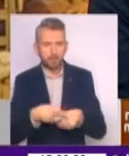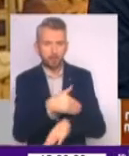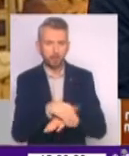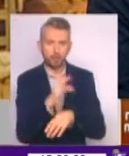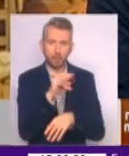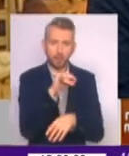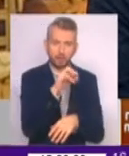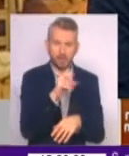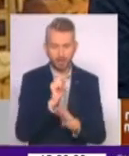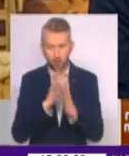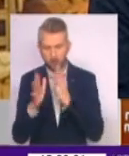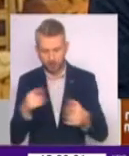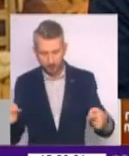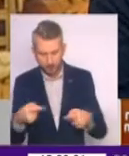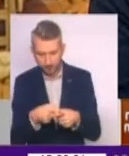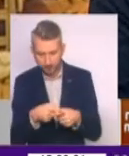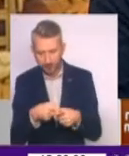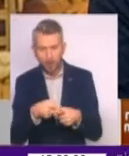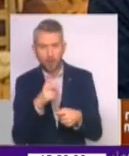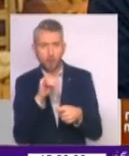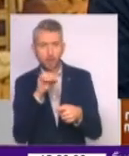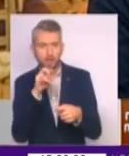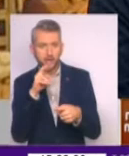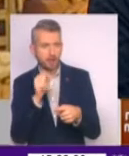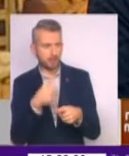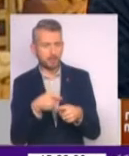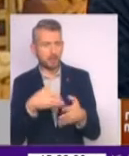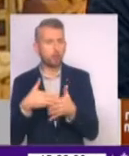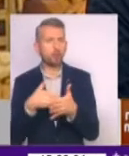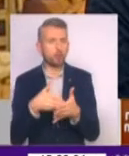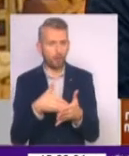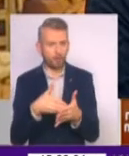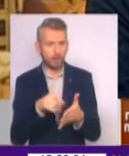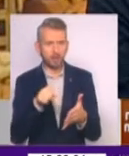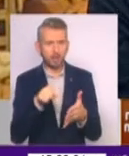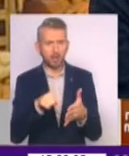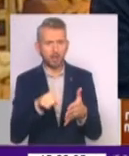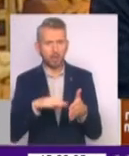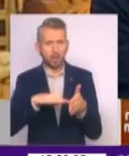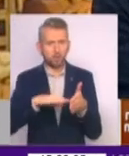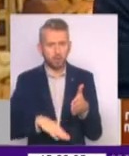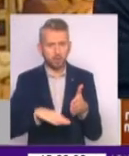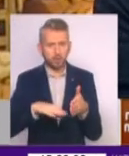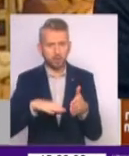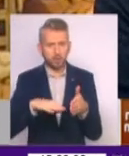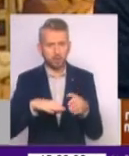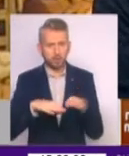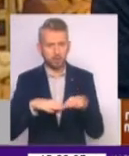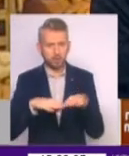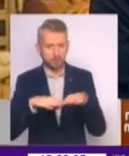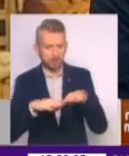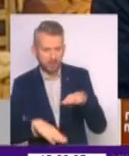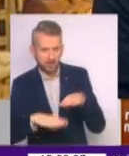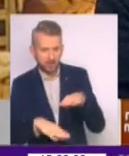проспектом, вулиця Кулібіна, вона стала тупіковою, вона значною мірою опущена по відношенню до проспекту